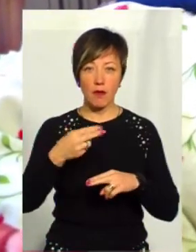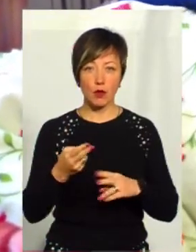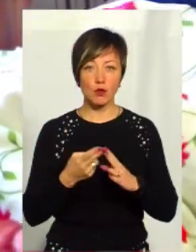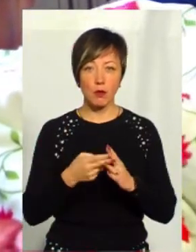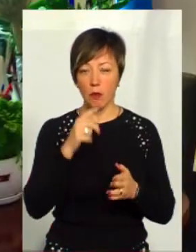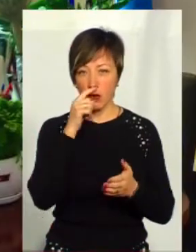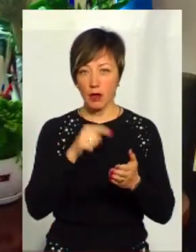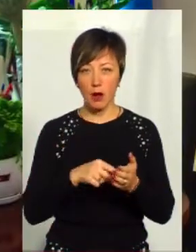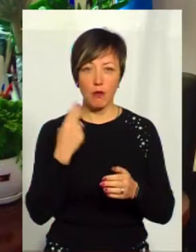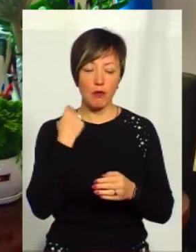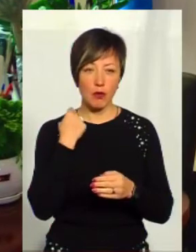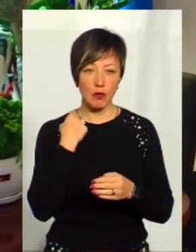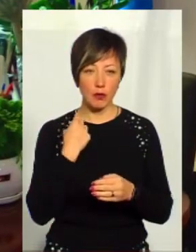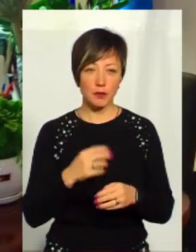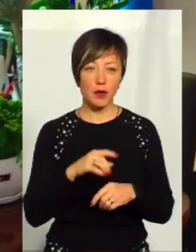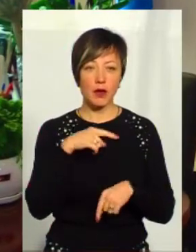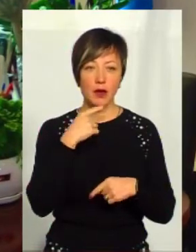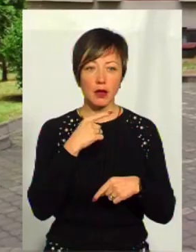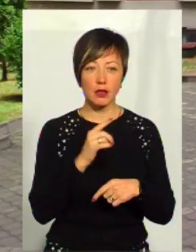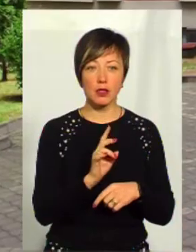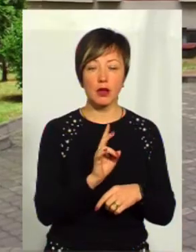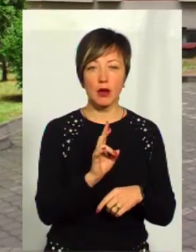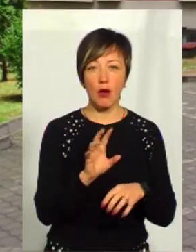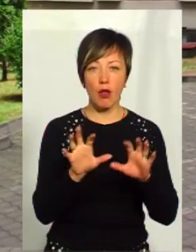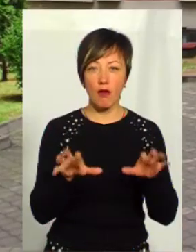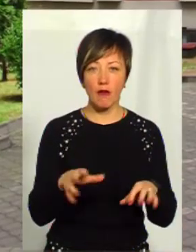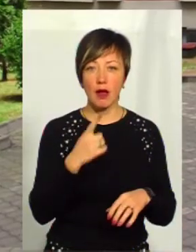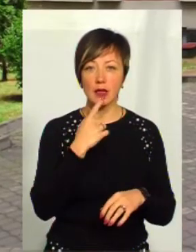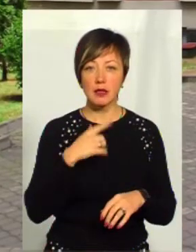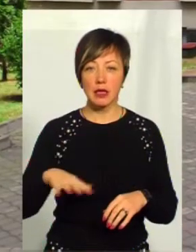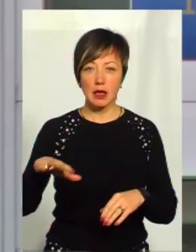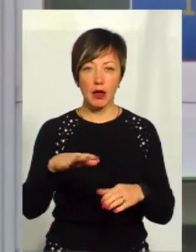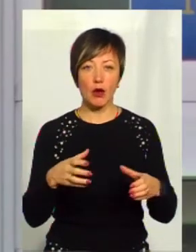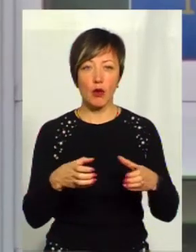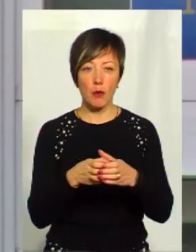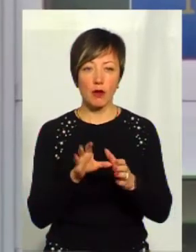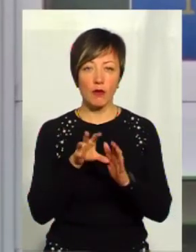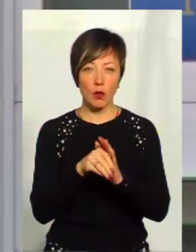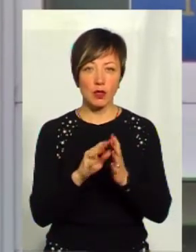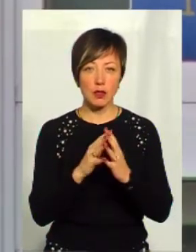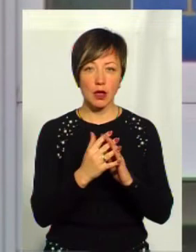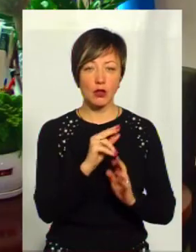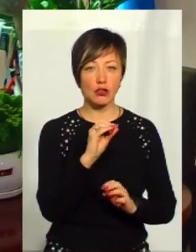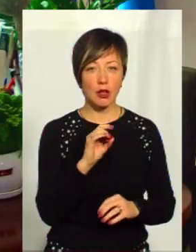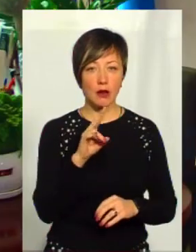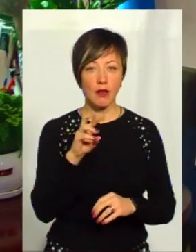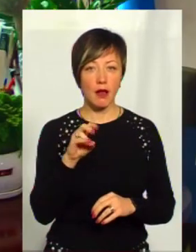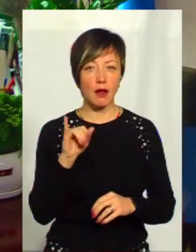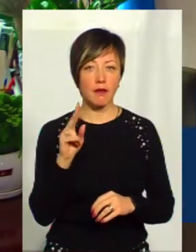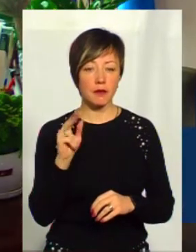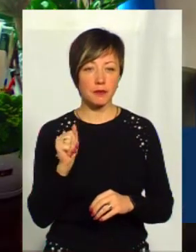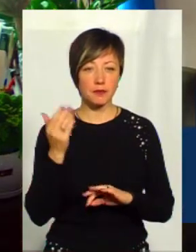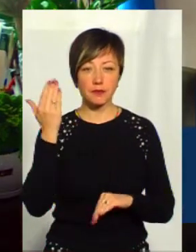у боргову яму, каже Ніла Островська, голова Красилівської міської тергромади, до якої входить село Чернелівка. Він